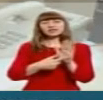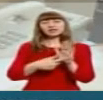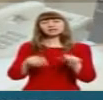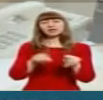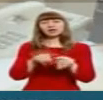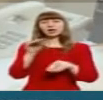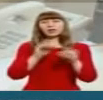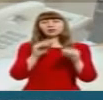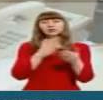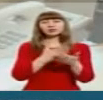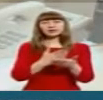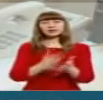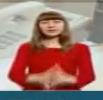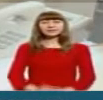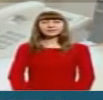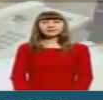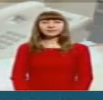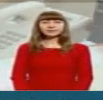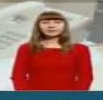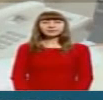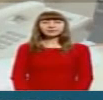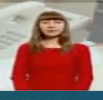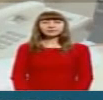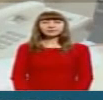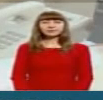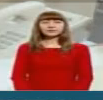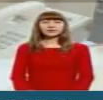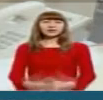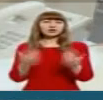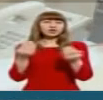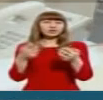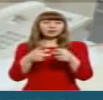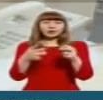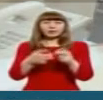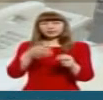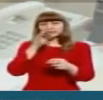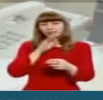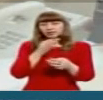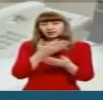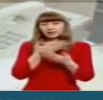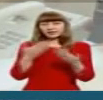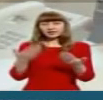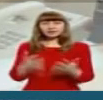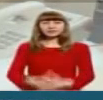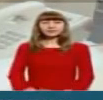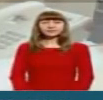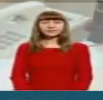науқастарға жеткізу жағынан кедергілер болатын. Қазір бұндай проблема жоқ. Дәрі-дәрмектердің 3 айлық қоры бар.